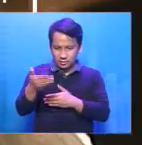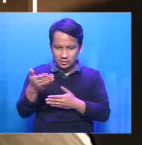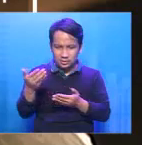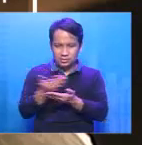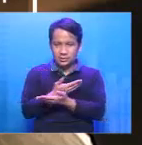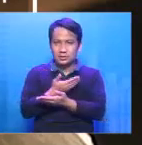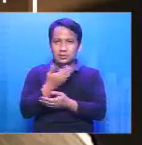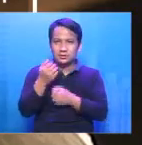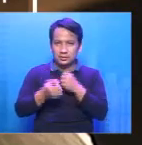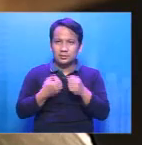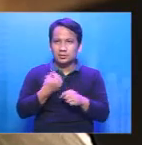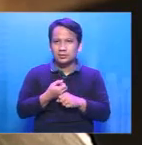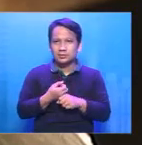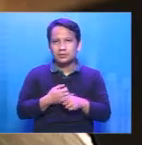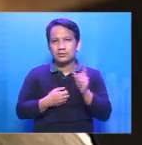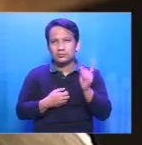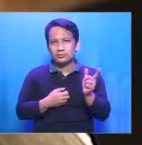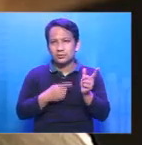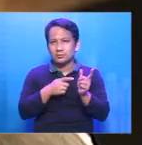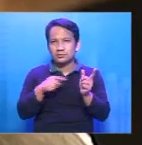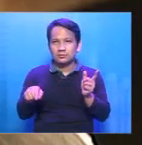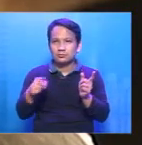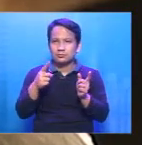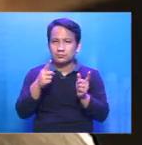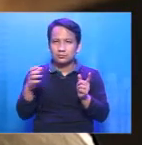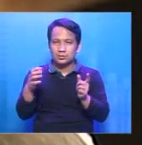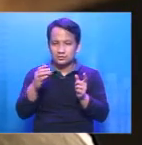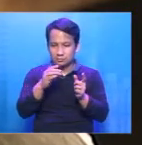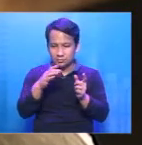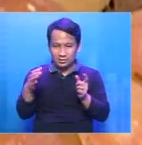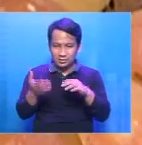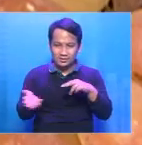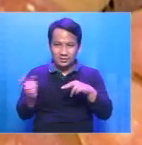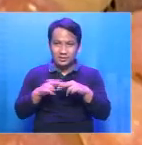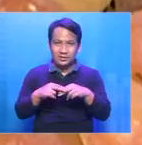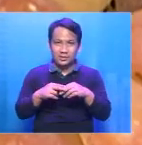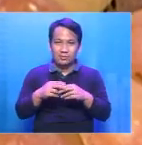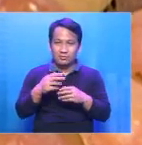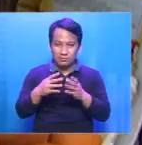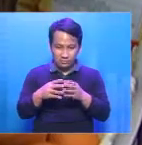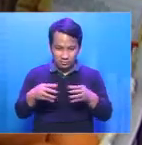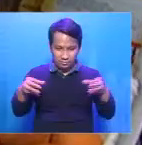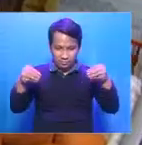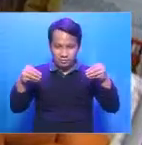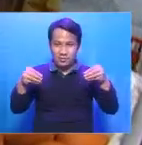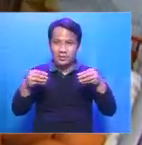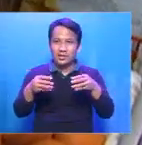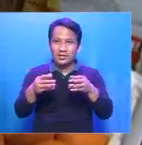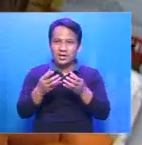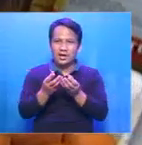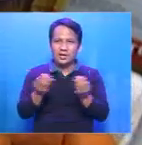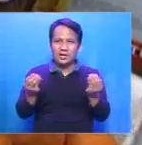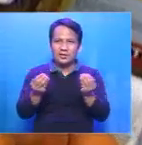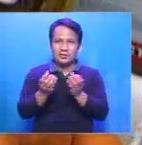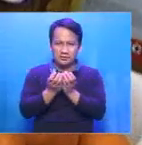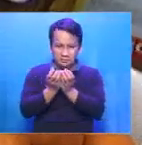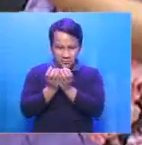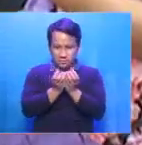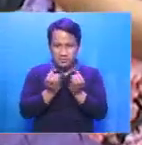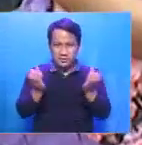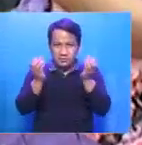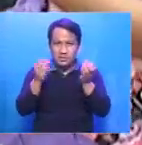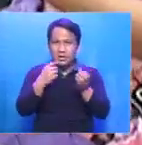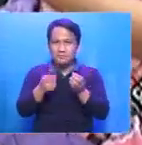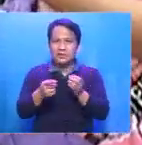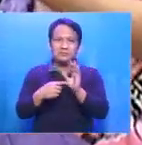taon. Nasa 20 hanggang 100 piso ang dagdag sa presyo ng pakwan, ubas, suha, longgan, peras at pongkan.